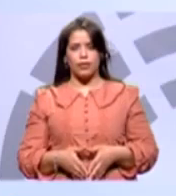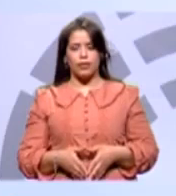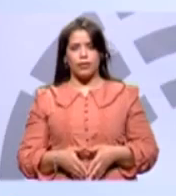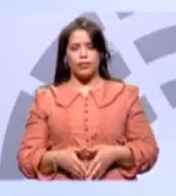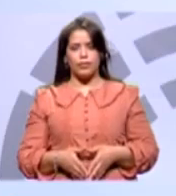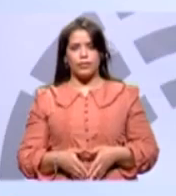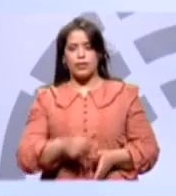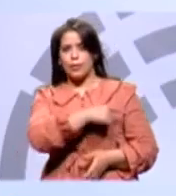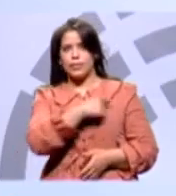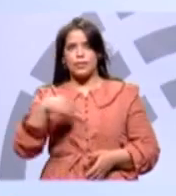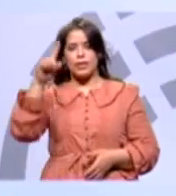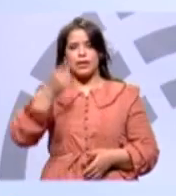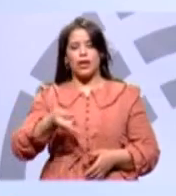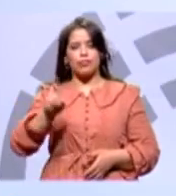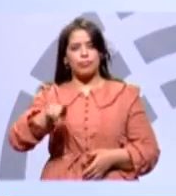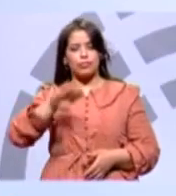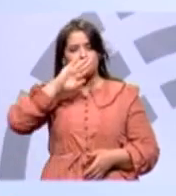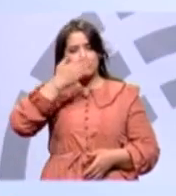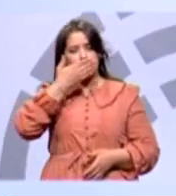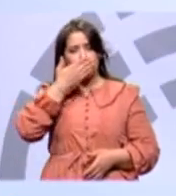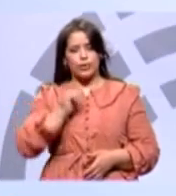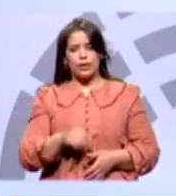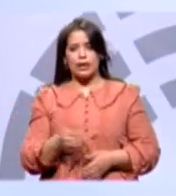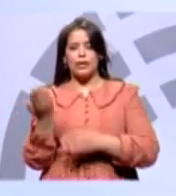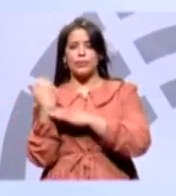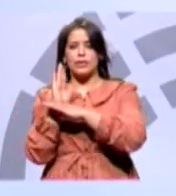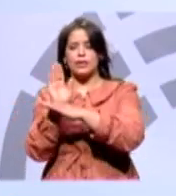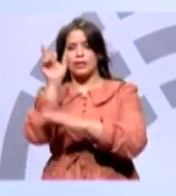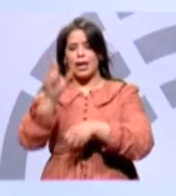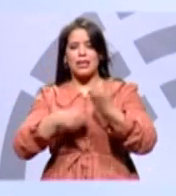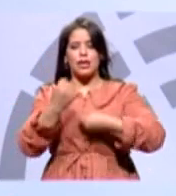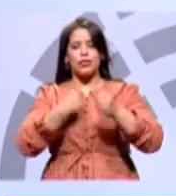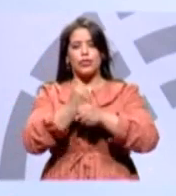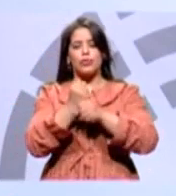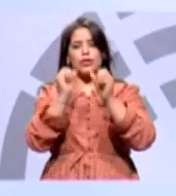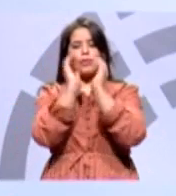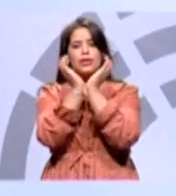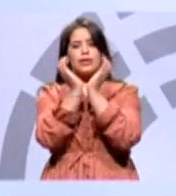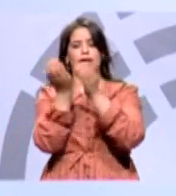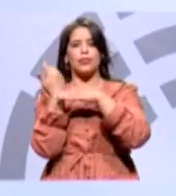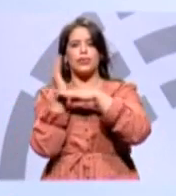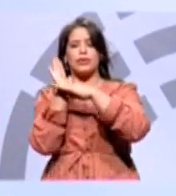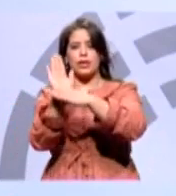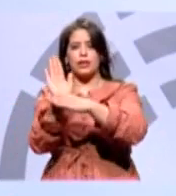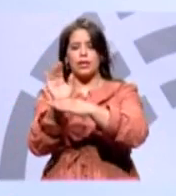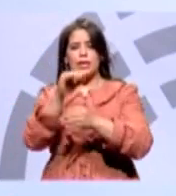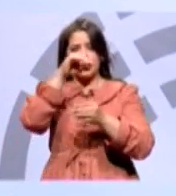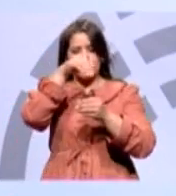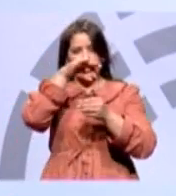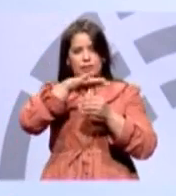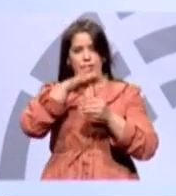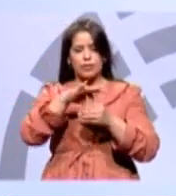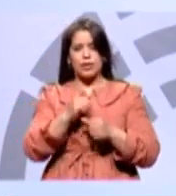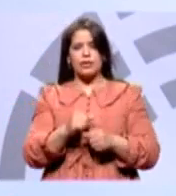بسم الله والحمد لله انا سامي سك وحي ناشط بالمجتمع المدني مترشح للانتخابات التشريعيه عن الدائره على الدائره الانتخابيه